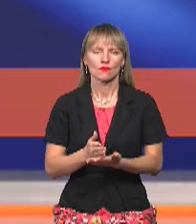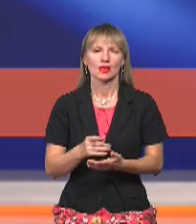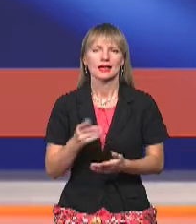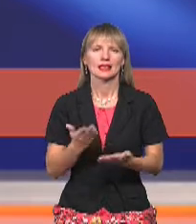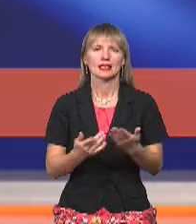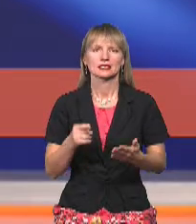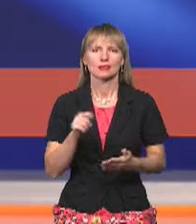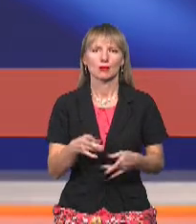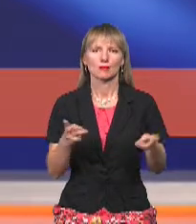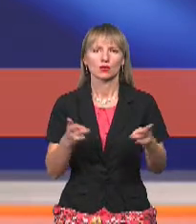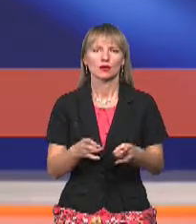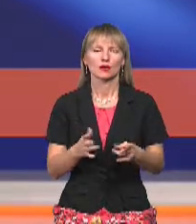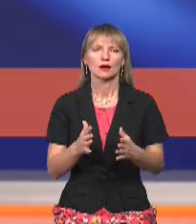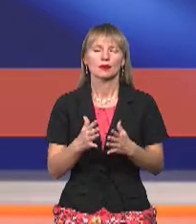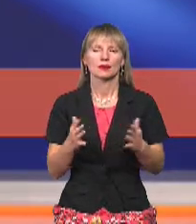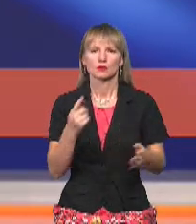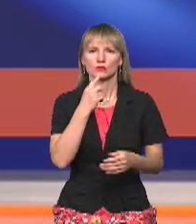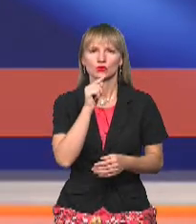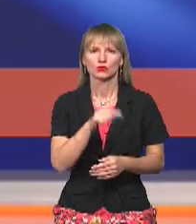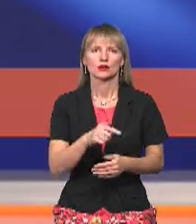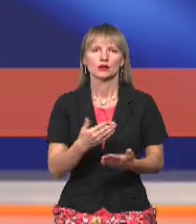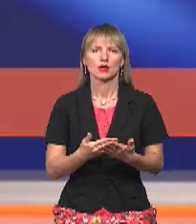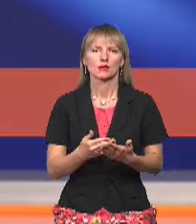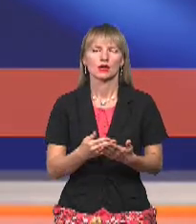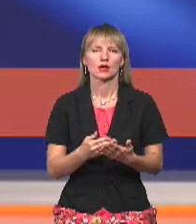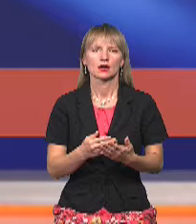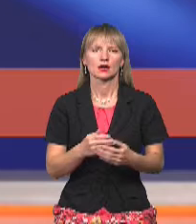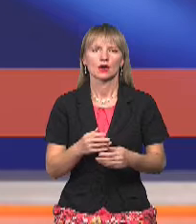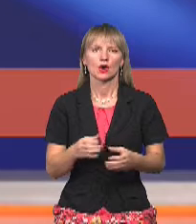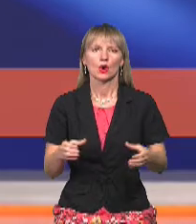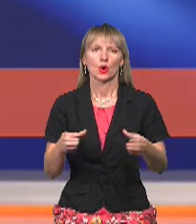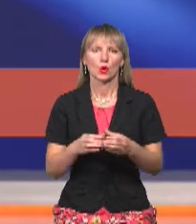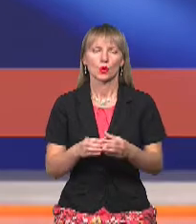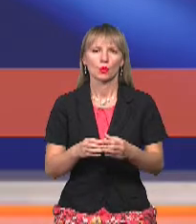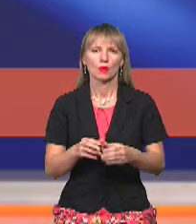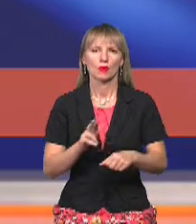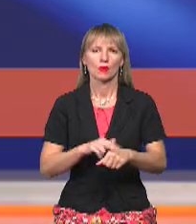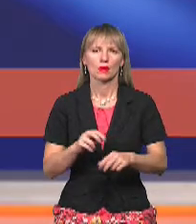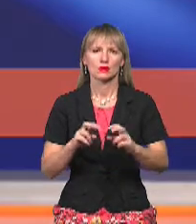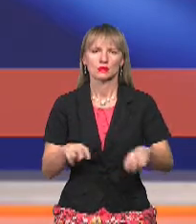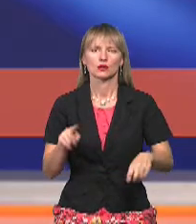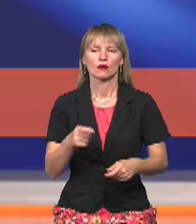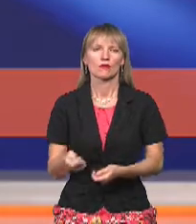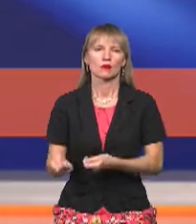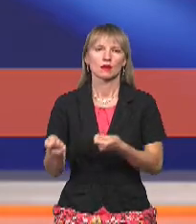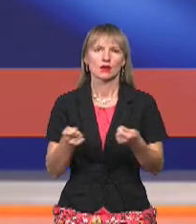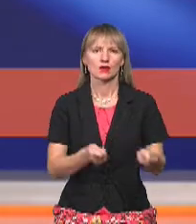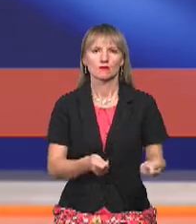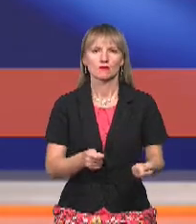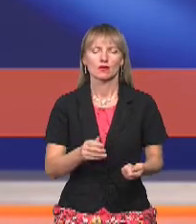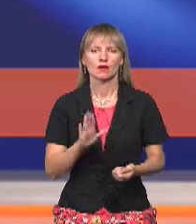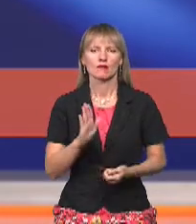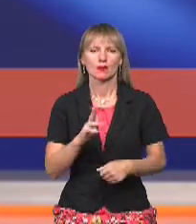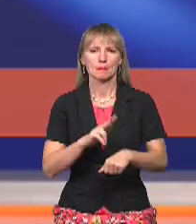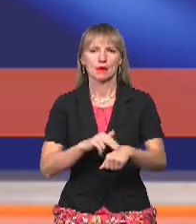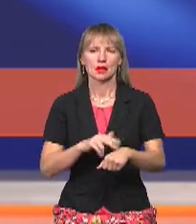там потрібно більше вмішательства там слідчо-оперативної групи або там, то його доставляють уже в відділок